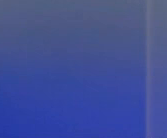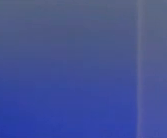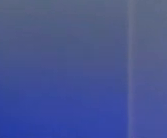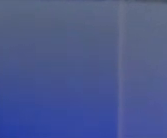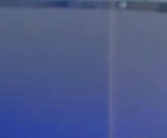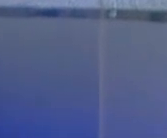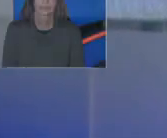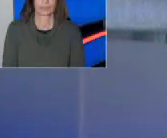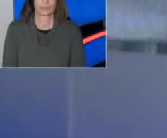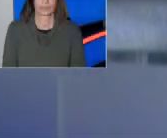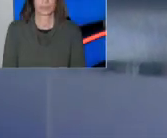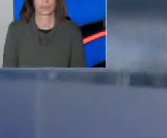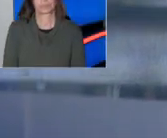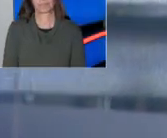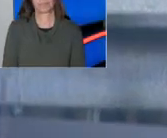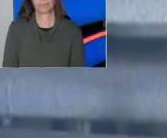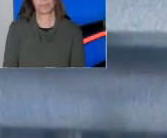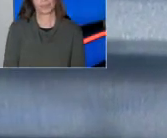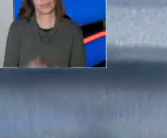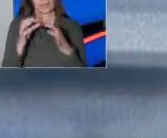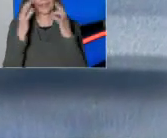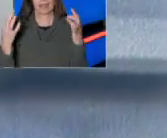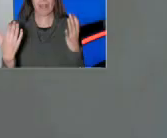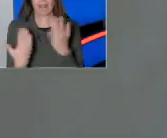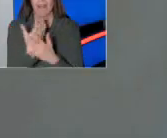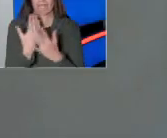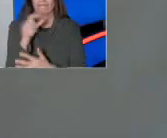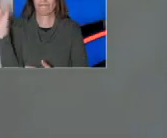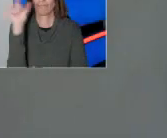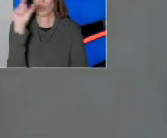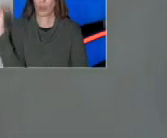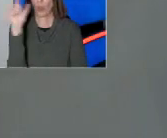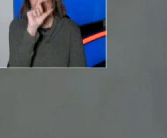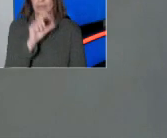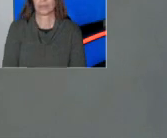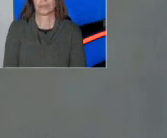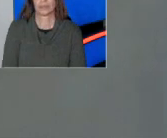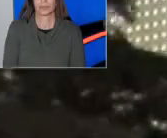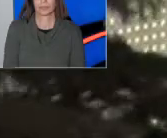שלום לכן ולכם, אתם איתנו כאן בכנסת הערב. תחילה הכותרות.